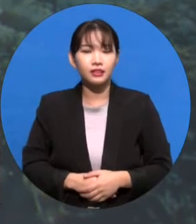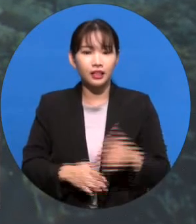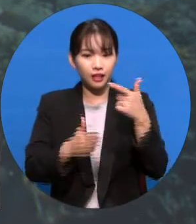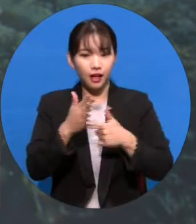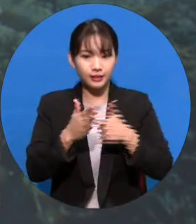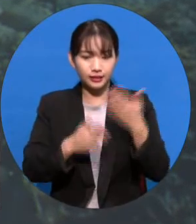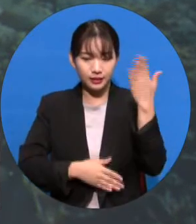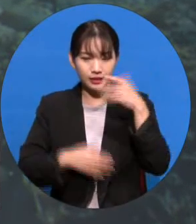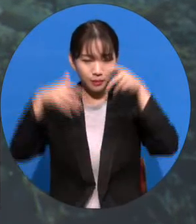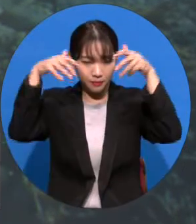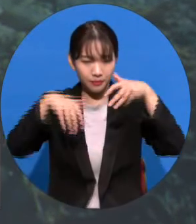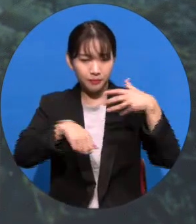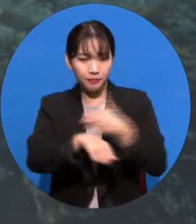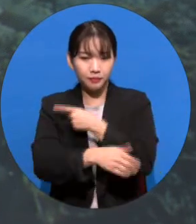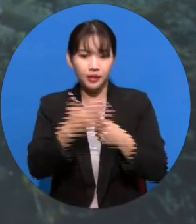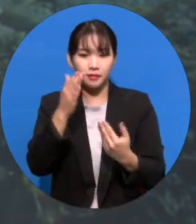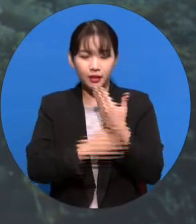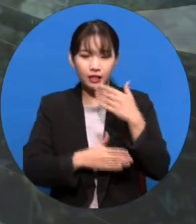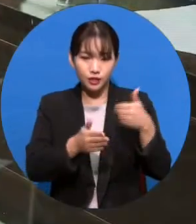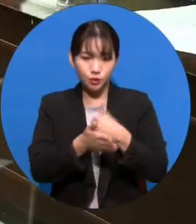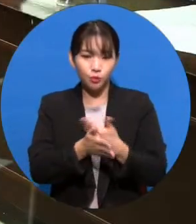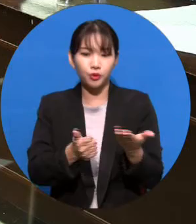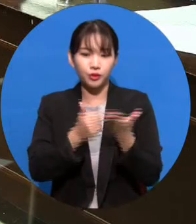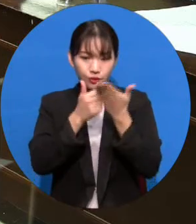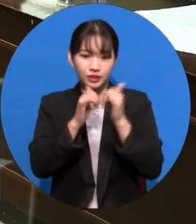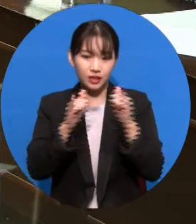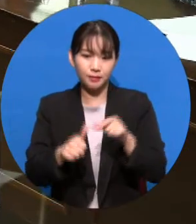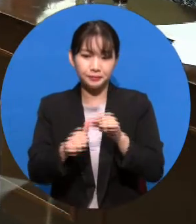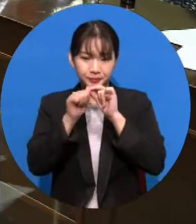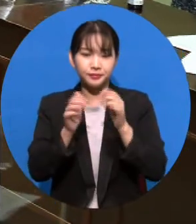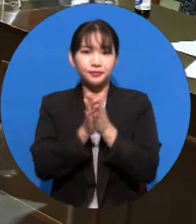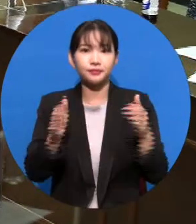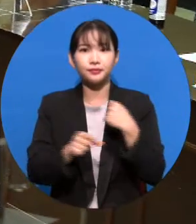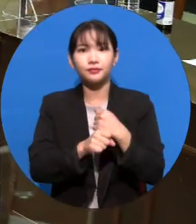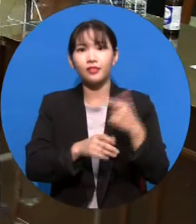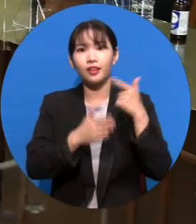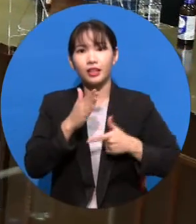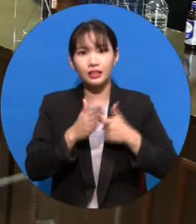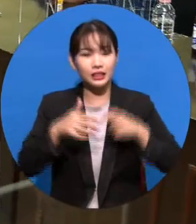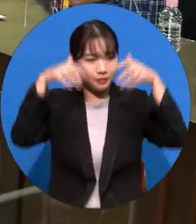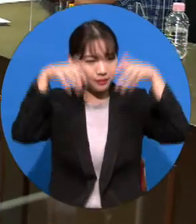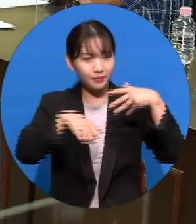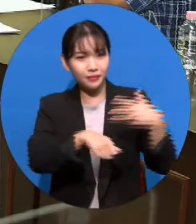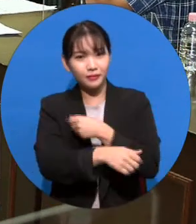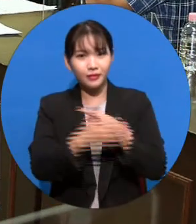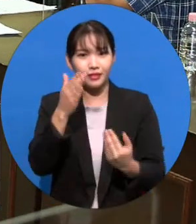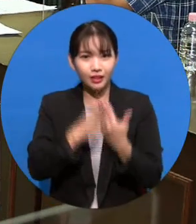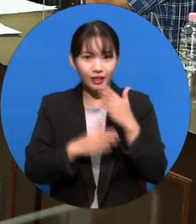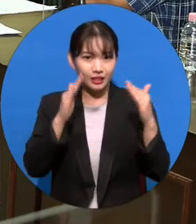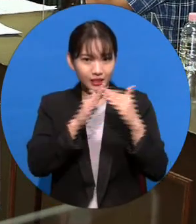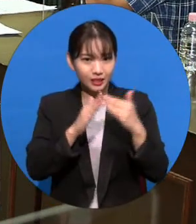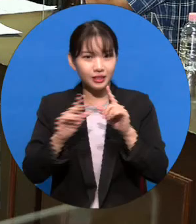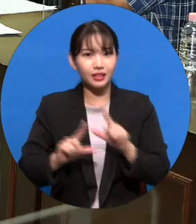강진군의 지난 집중호우로 피해를 입은 전복 양식 어업인 구조의 나섭니다 강진군은 집중호우로 피해를 입은 어가 의